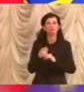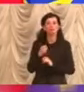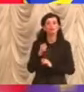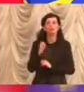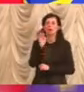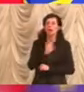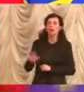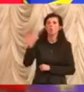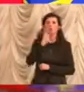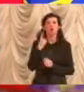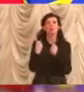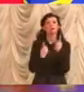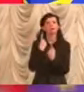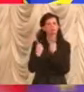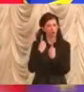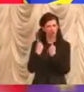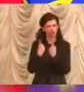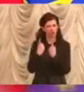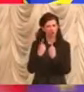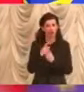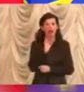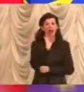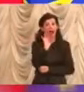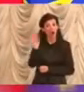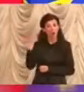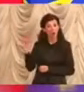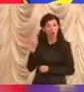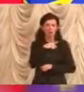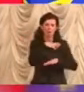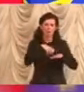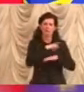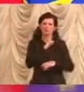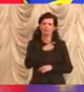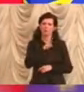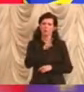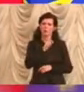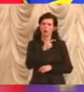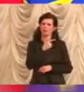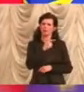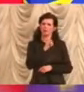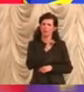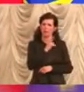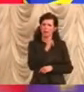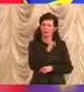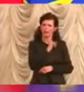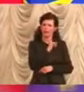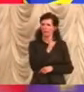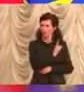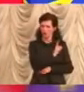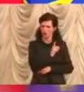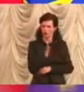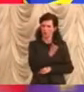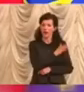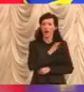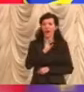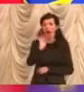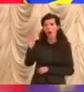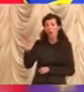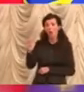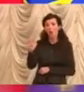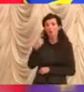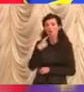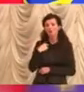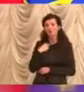alcuni non il misto valtieri ma alcuni anche nel dibattito mi hanno suggerito di non fare questa